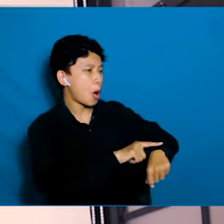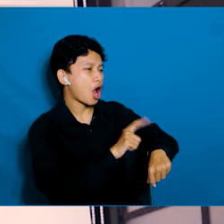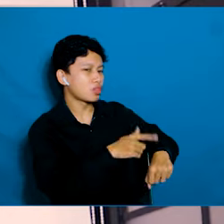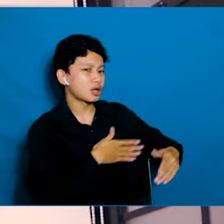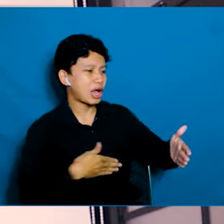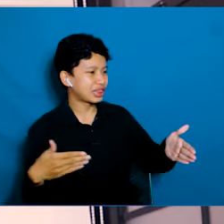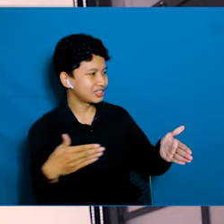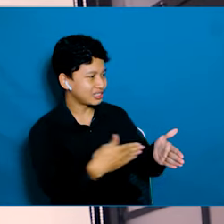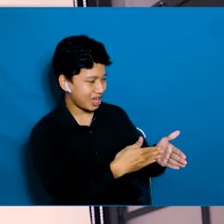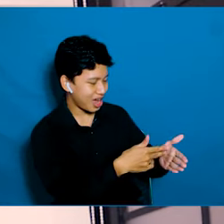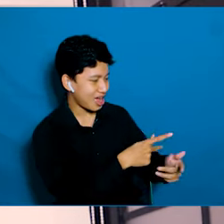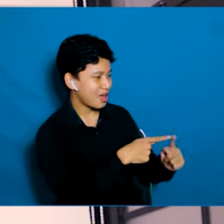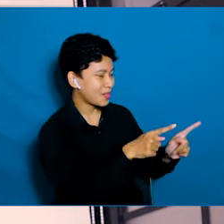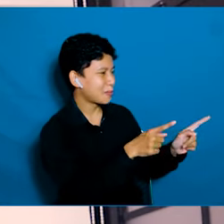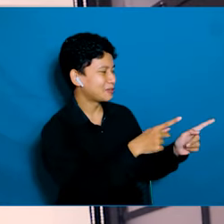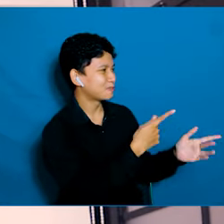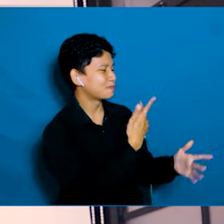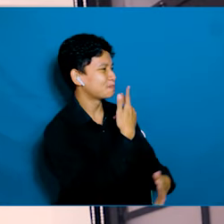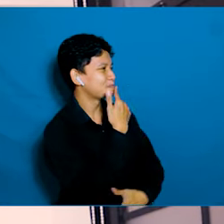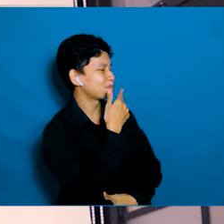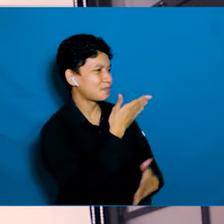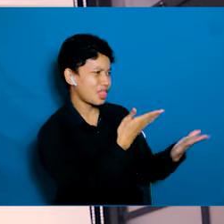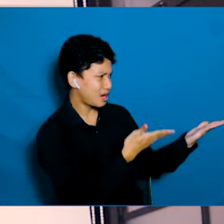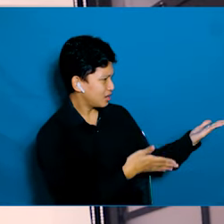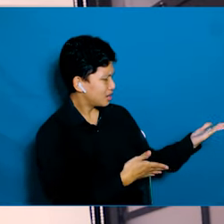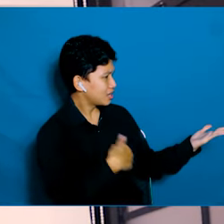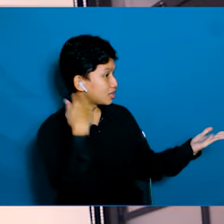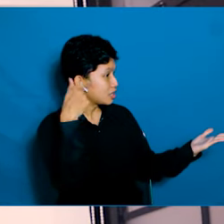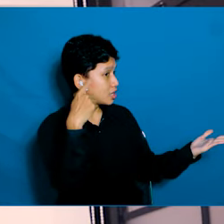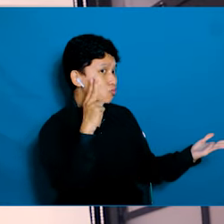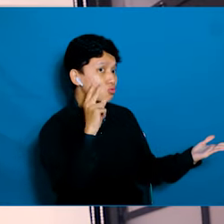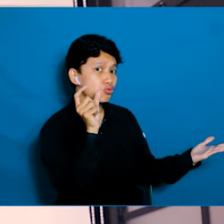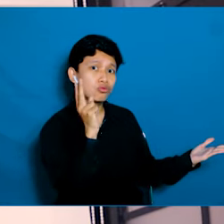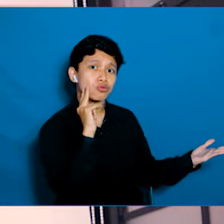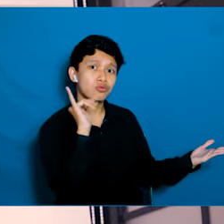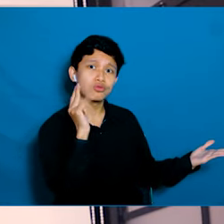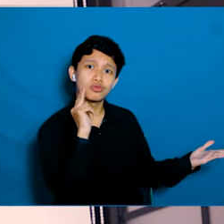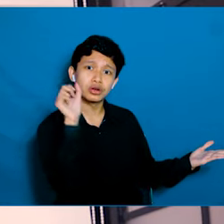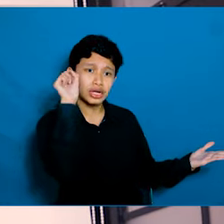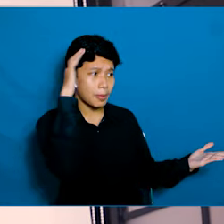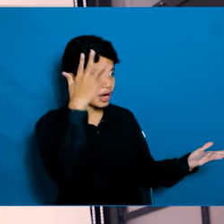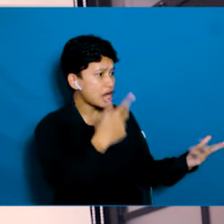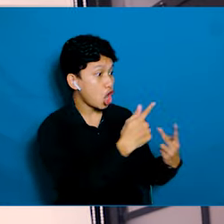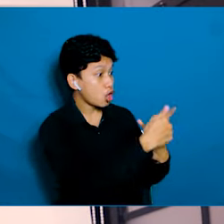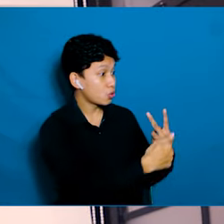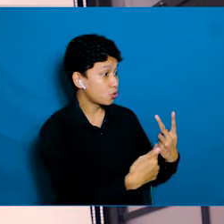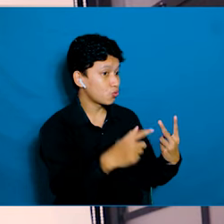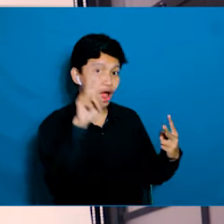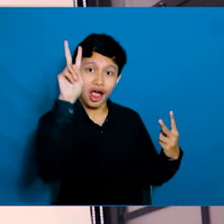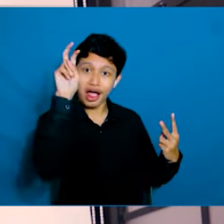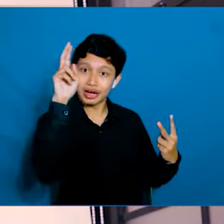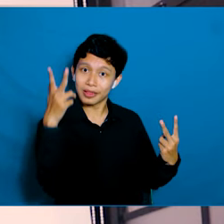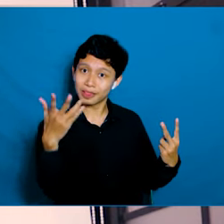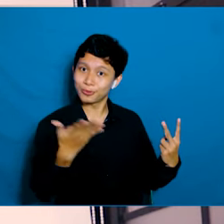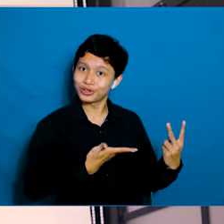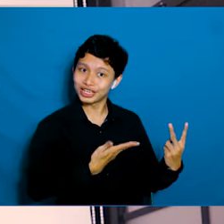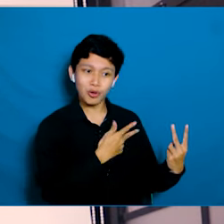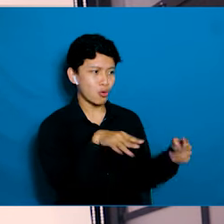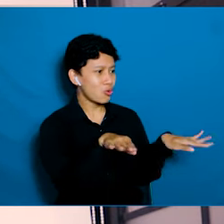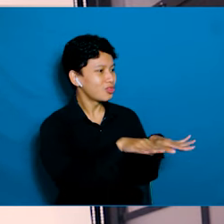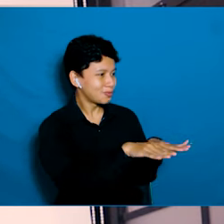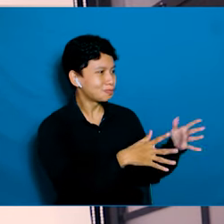sudah membatasi kita, tetapi dari Bu Nuning, Mbak Ipung, masing-masing mungkin ada dua kalimat untuk closing